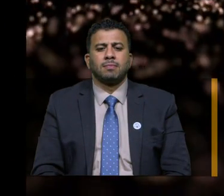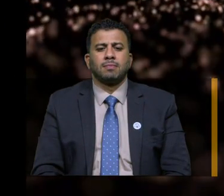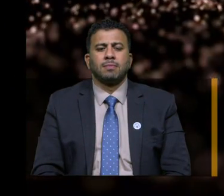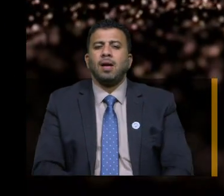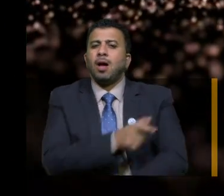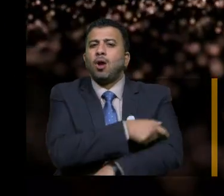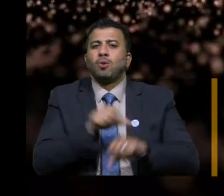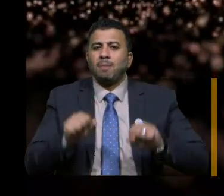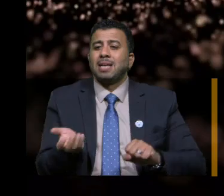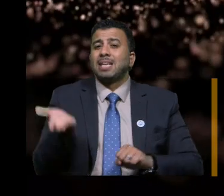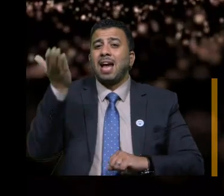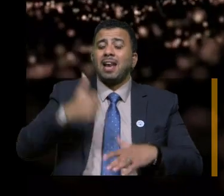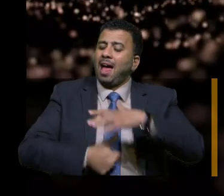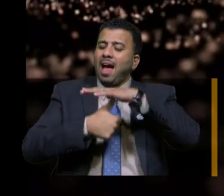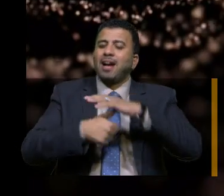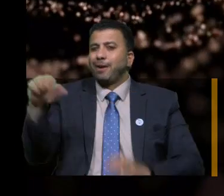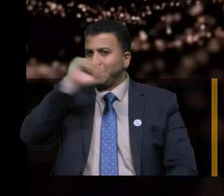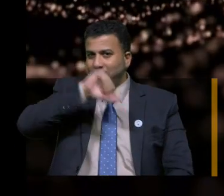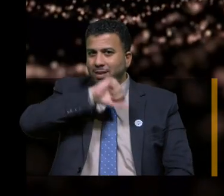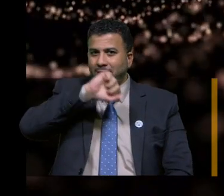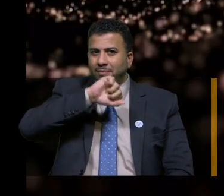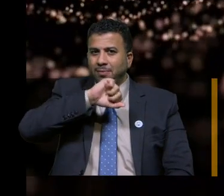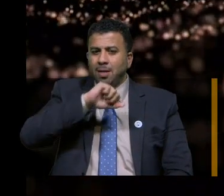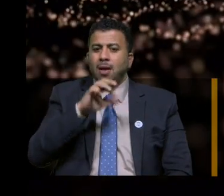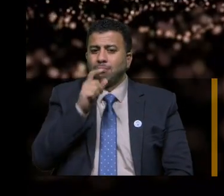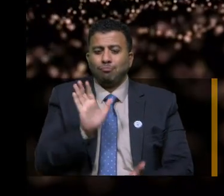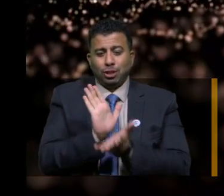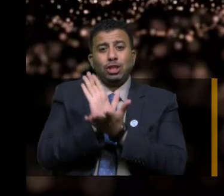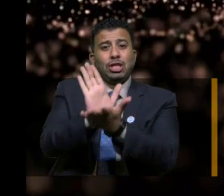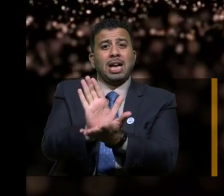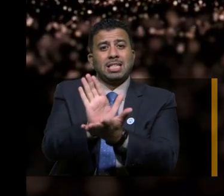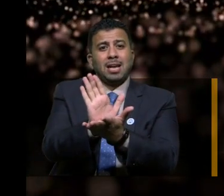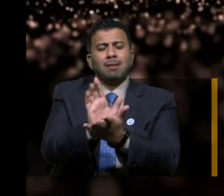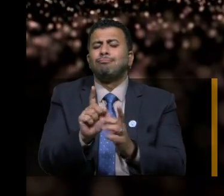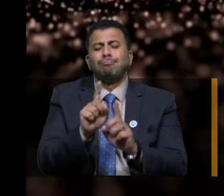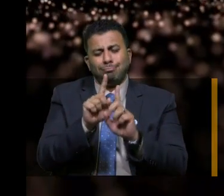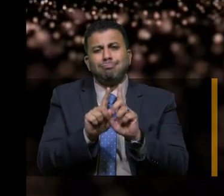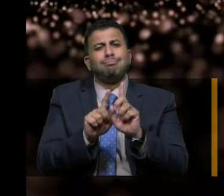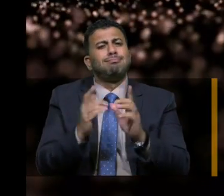عضو المجلس الأعلى حاكم إمارة الشارقة، ويتسلم الجائزة بالنيابة